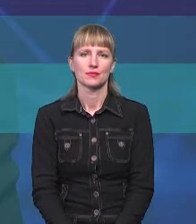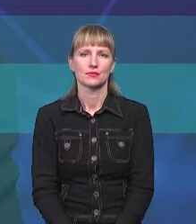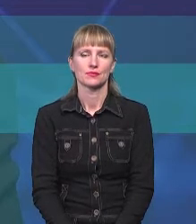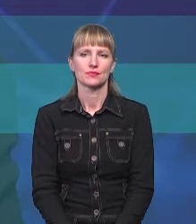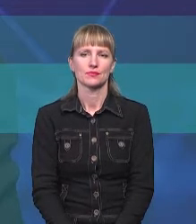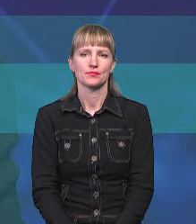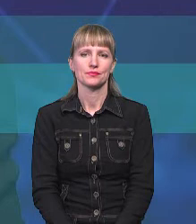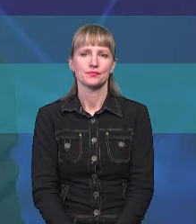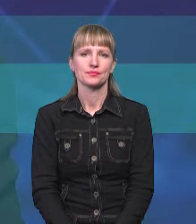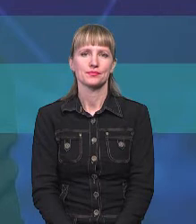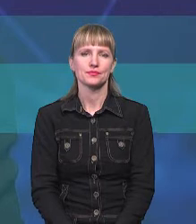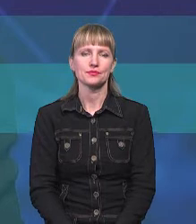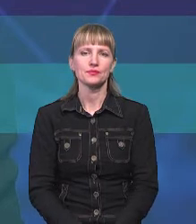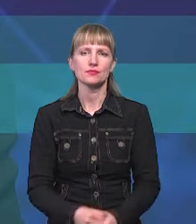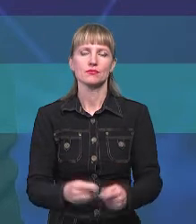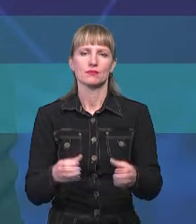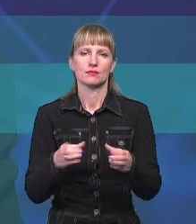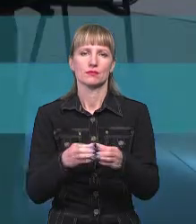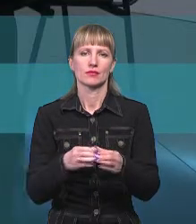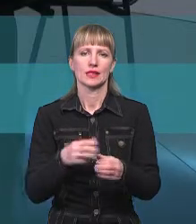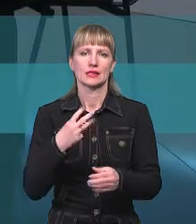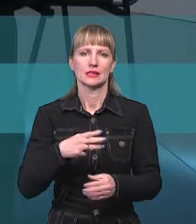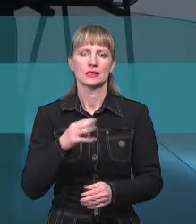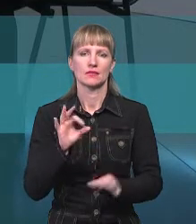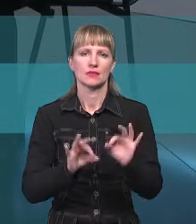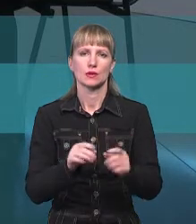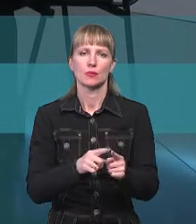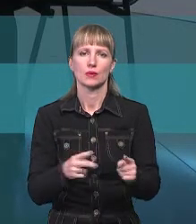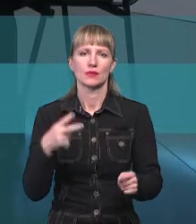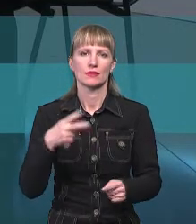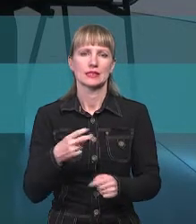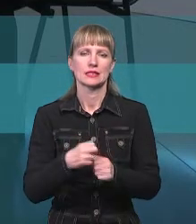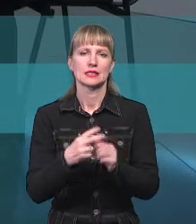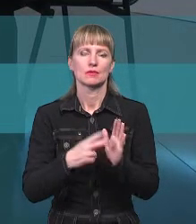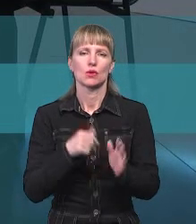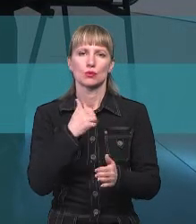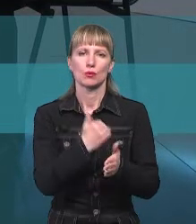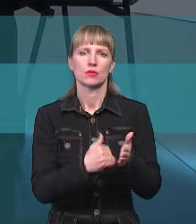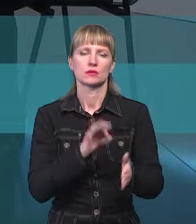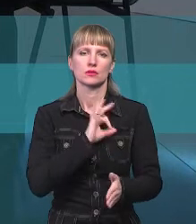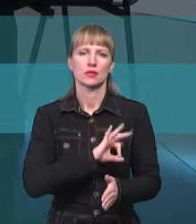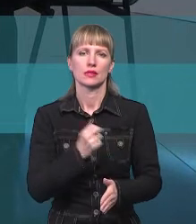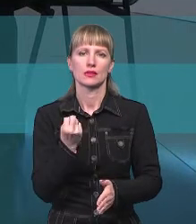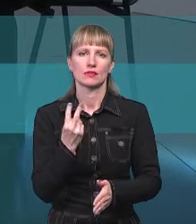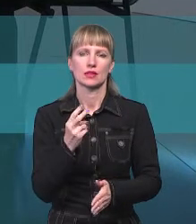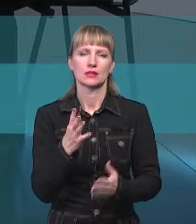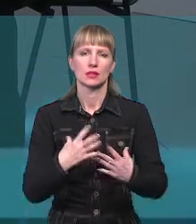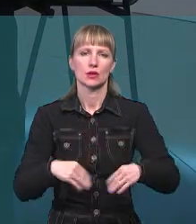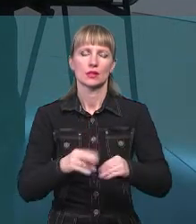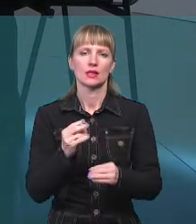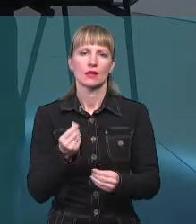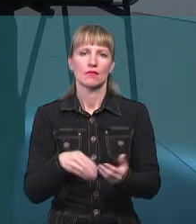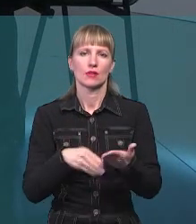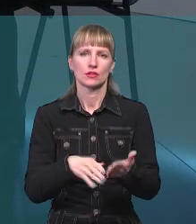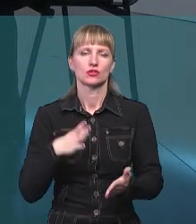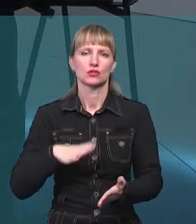АТО та переселенців. Іншим категоріям населення – 30%. Протягом 2018 року програмою скористалися 12 родин. На фінансування